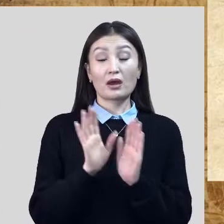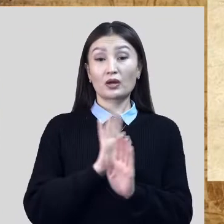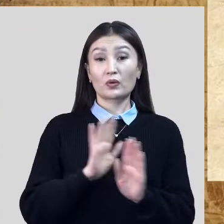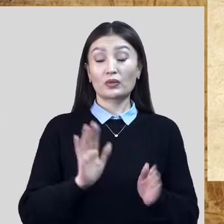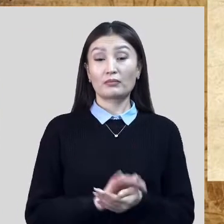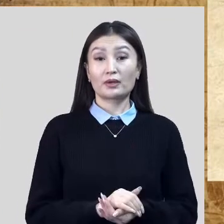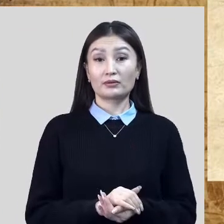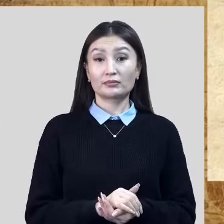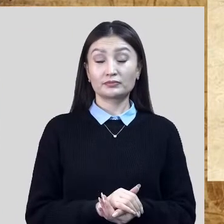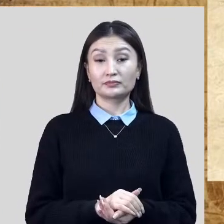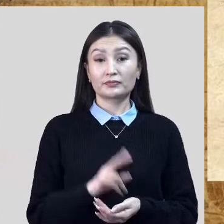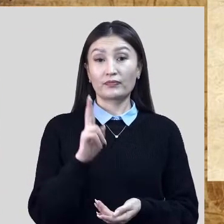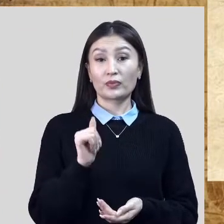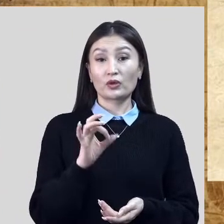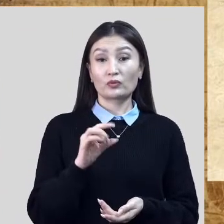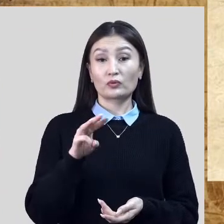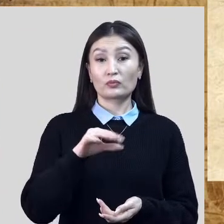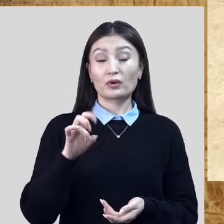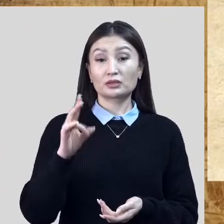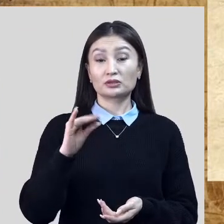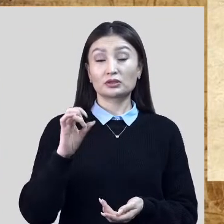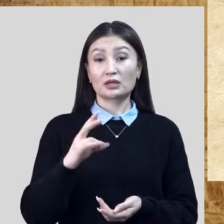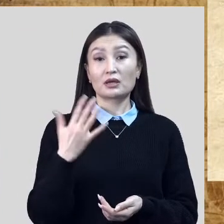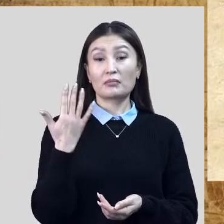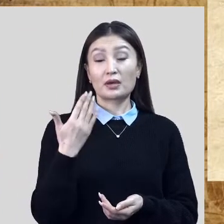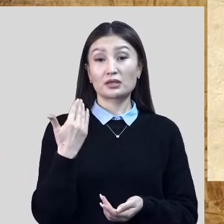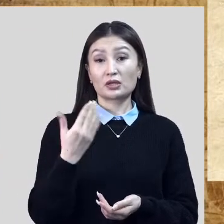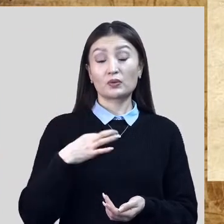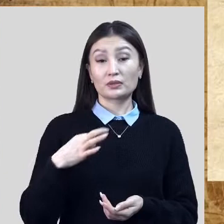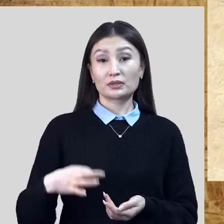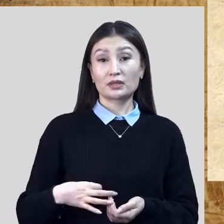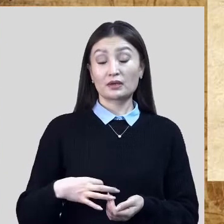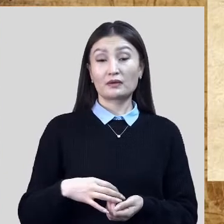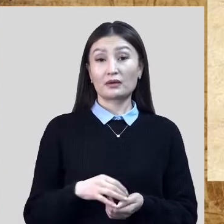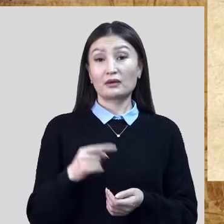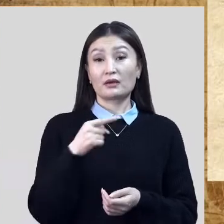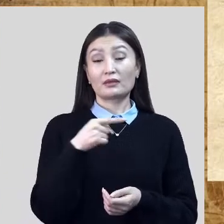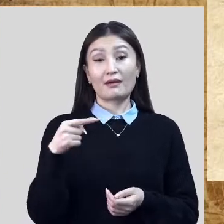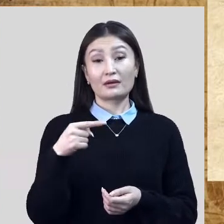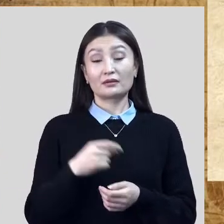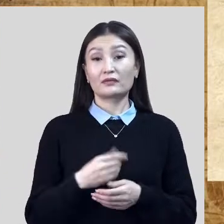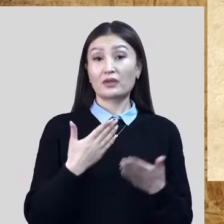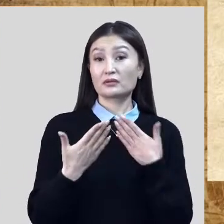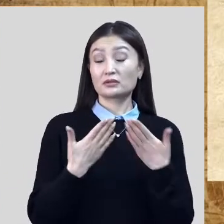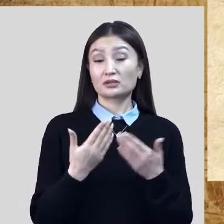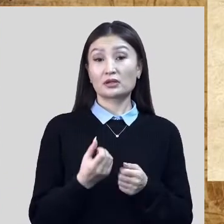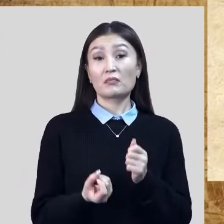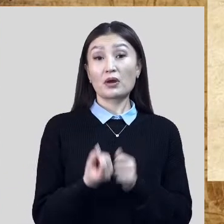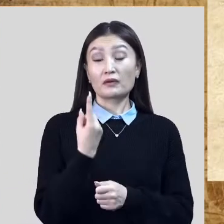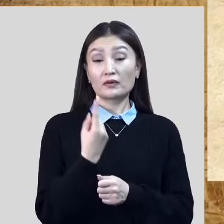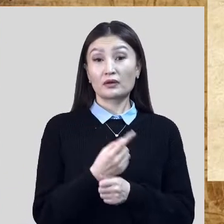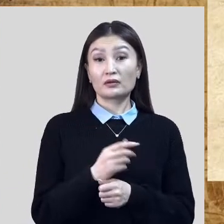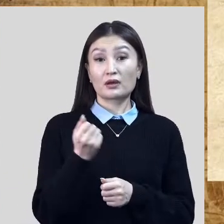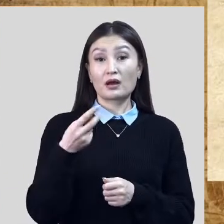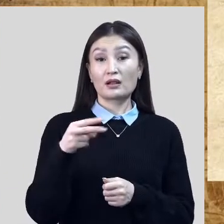непокоренными. Курманджан датка, как и 5 ее сыновей, негативно отнеслись к появлению